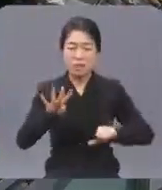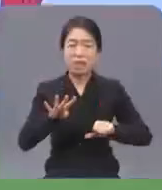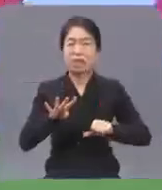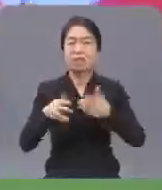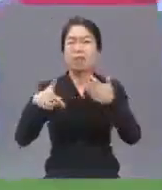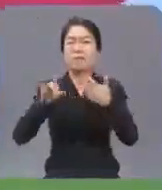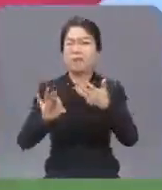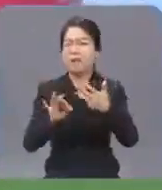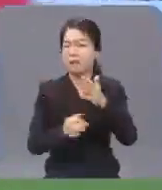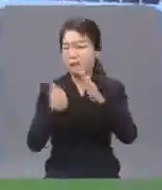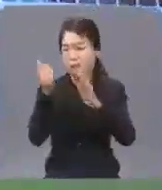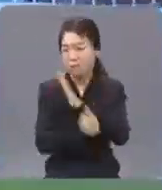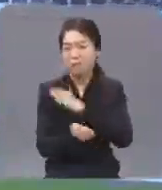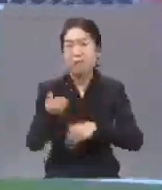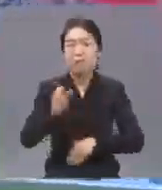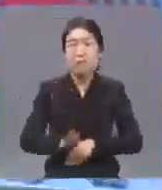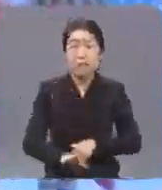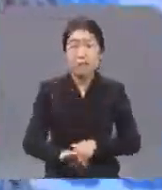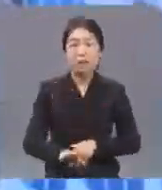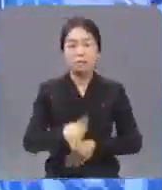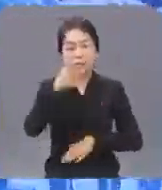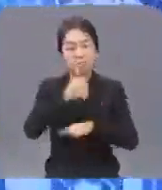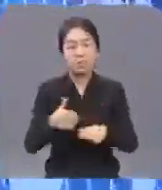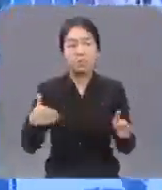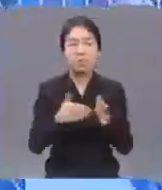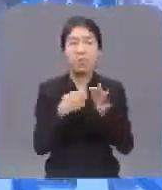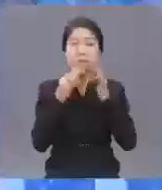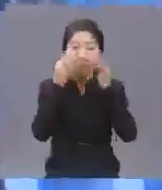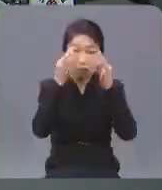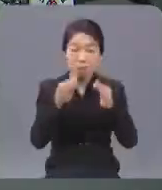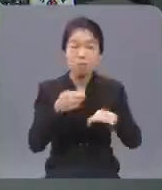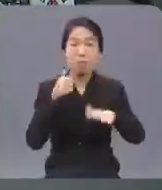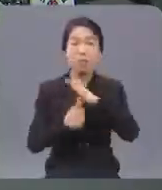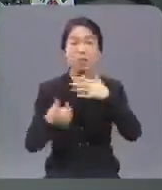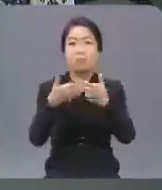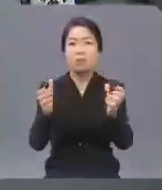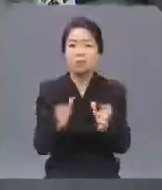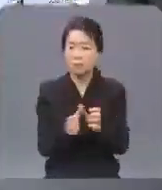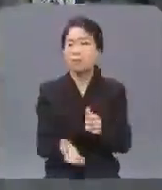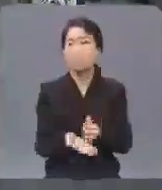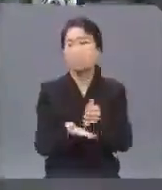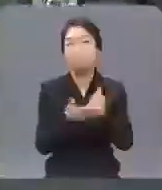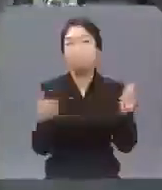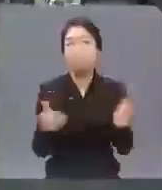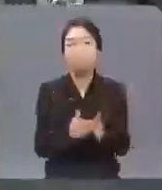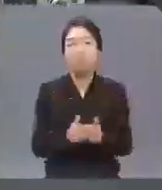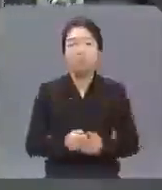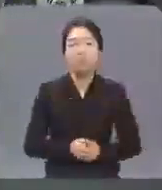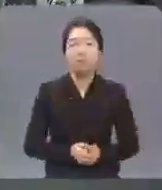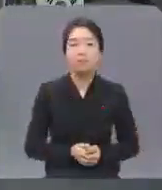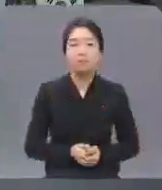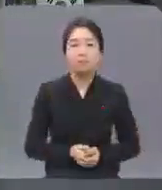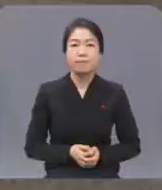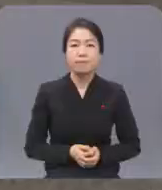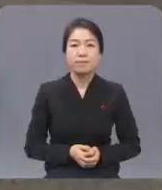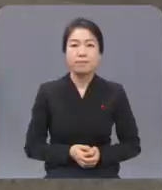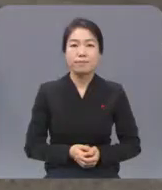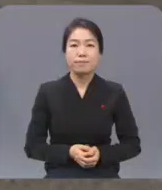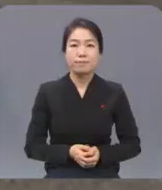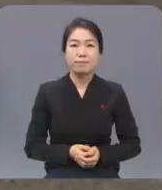진출에는 실패했지만, 응원객들은 끝까지 최선을 다한 대표팀에게 격려를 보냈습니다.